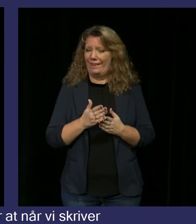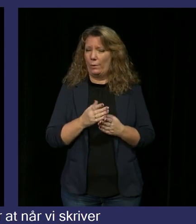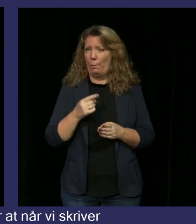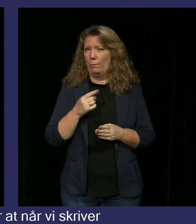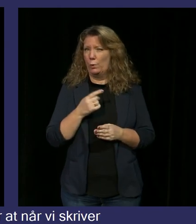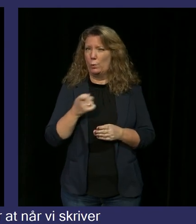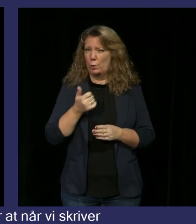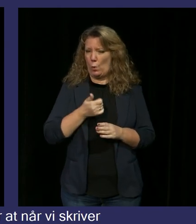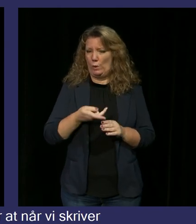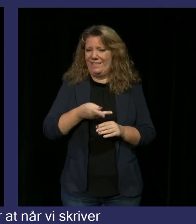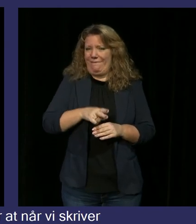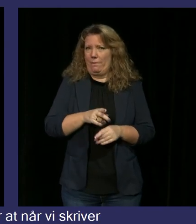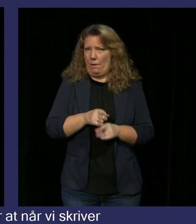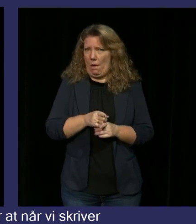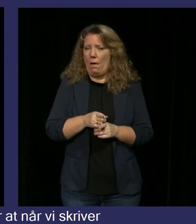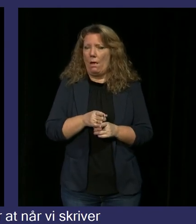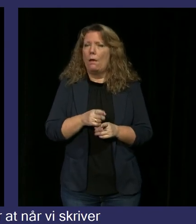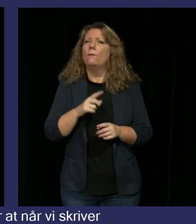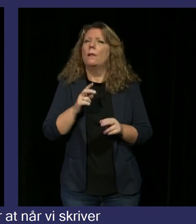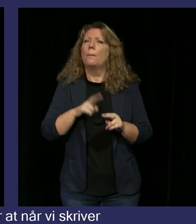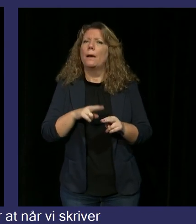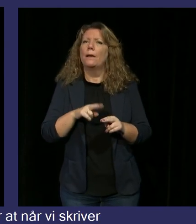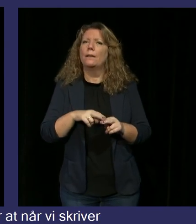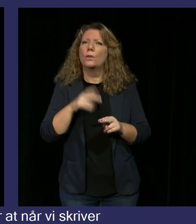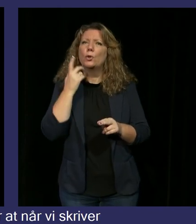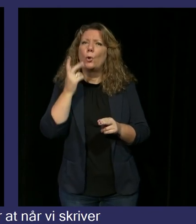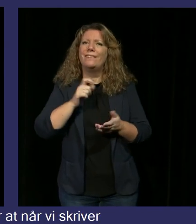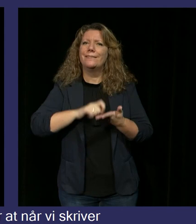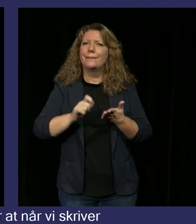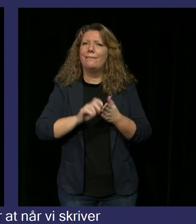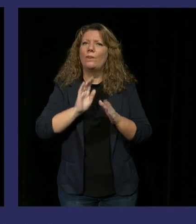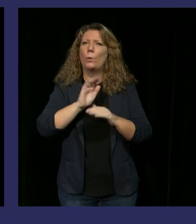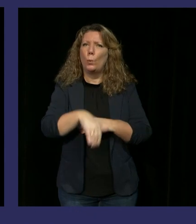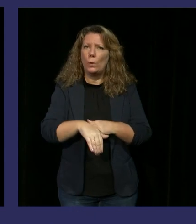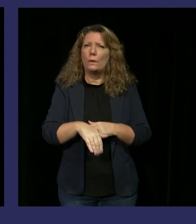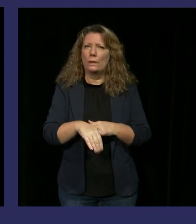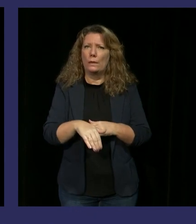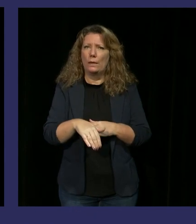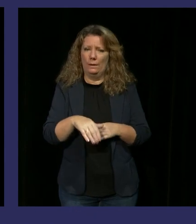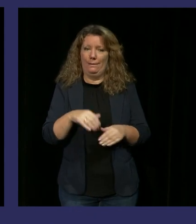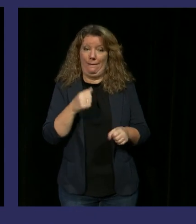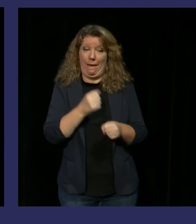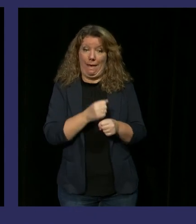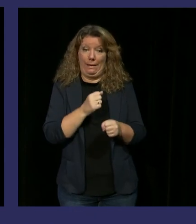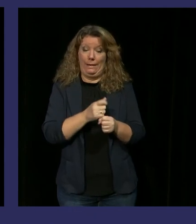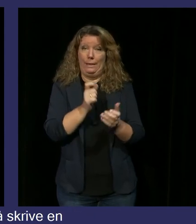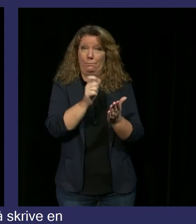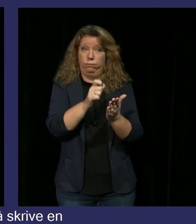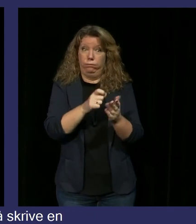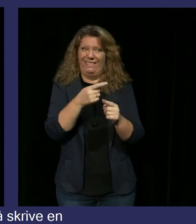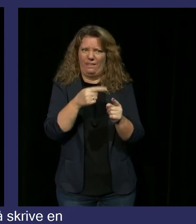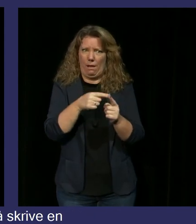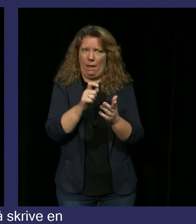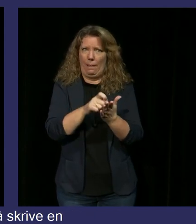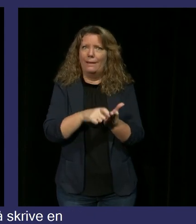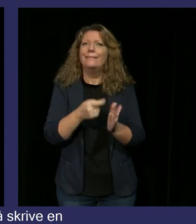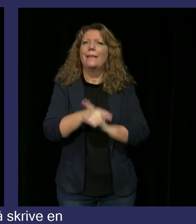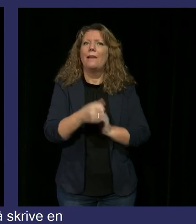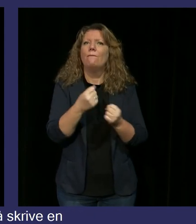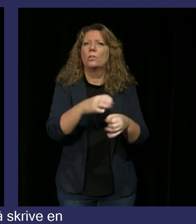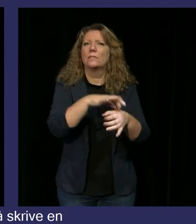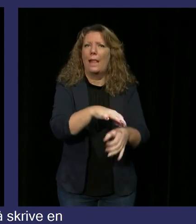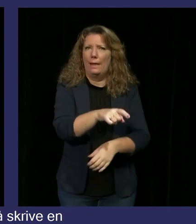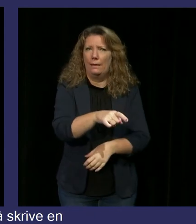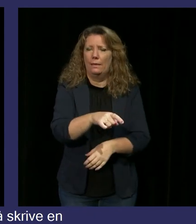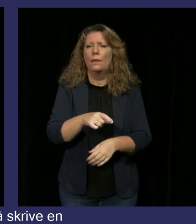merke til, det var at når vi skriver ut pasienter med en epikrise, så den egentlig skrevet til fastlegen, og den ganske detaljert. Men det vi begynte fort med, det var å skrive